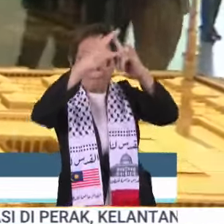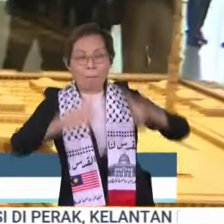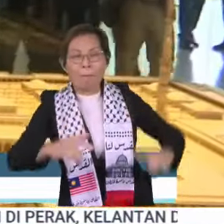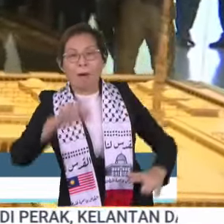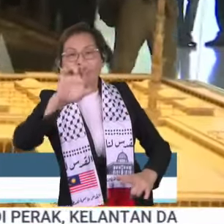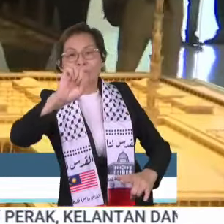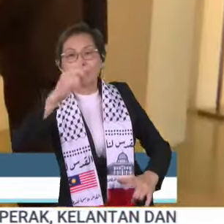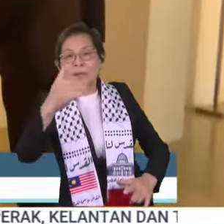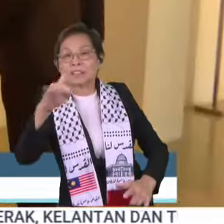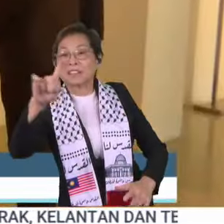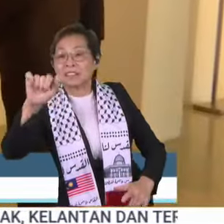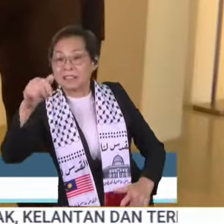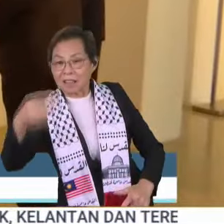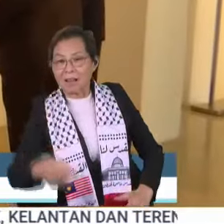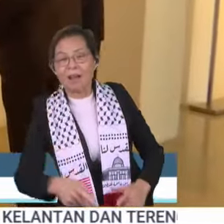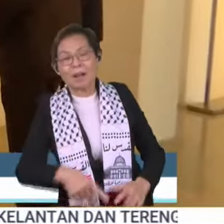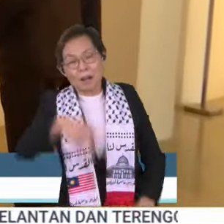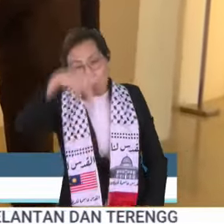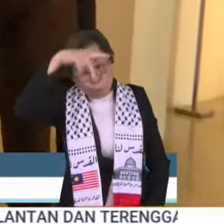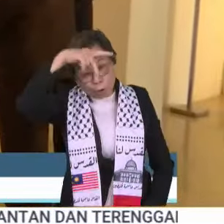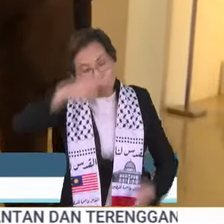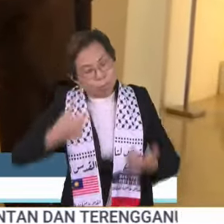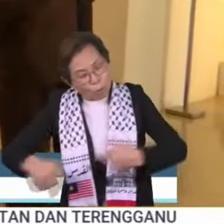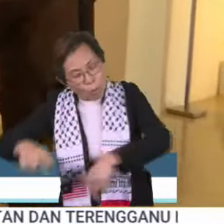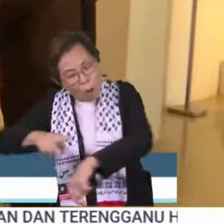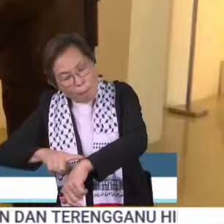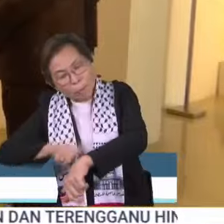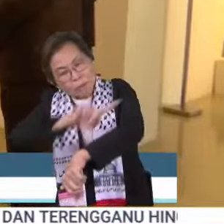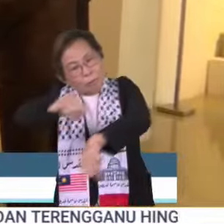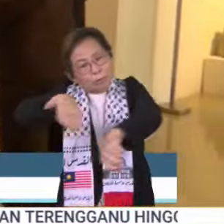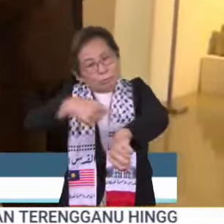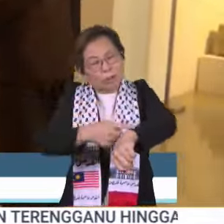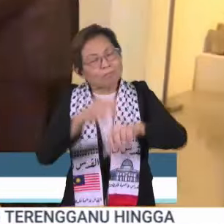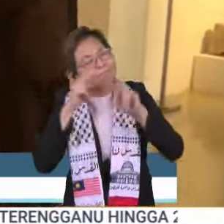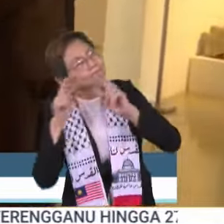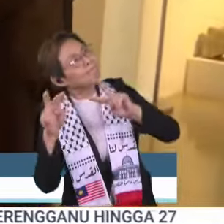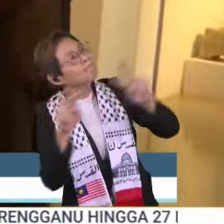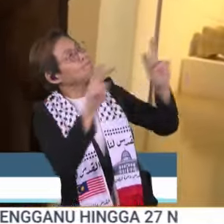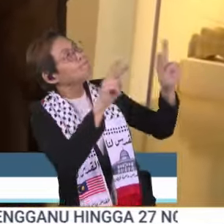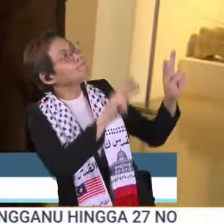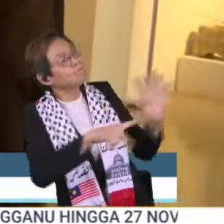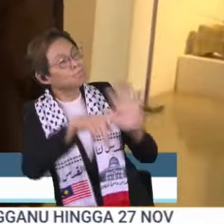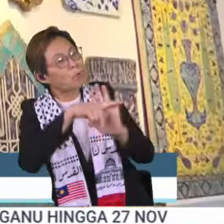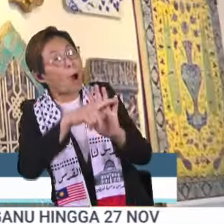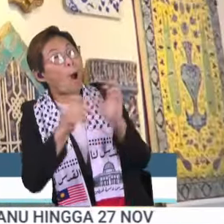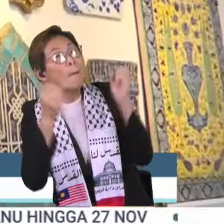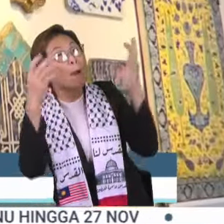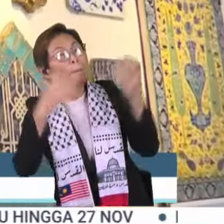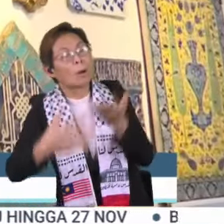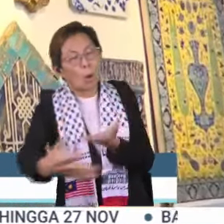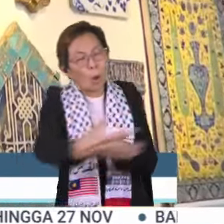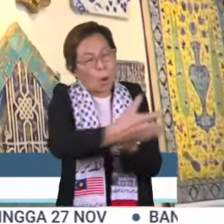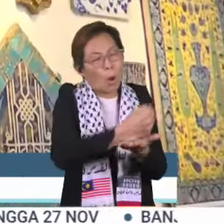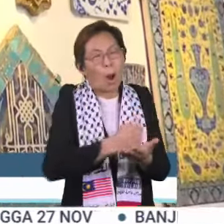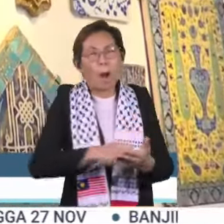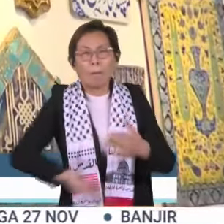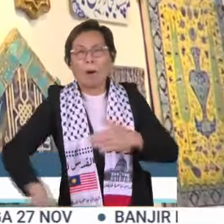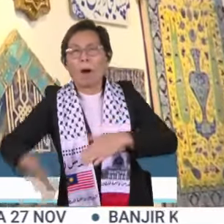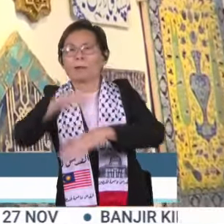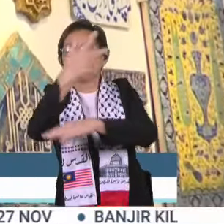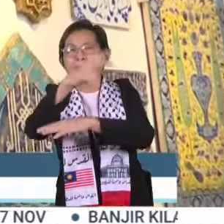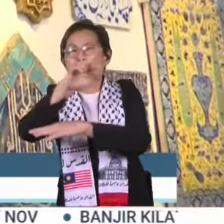rashidah Salim putteri Albert kedua meluangkan masa lebih sejam menyaksikan pameran sebahagian besar koleksi hampir